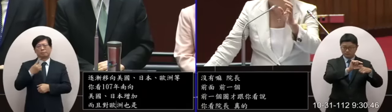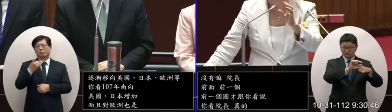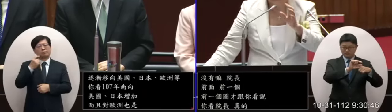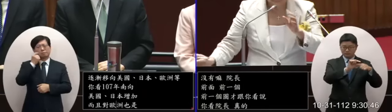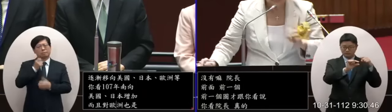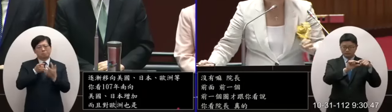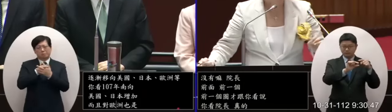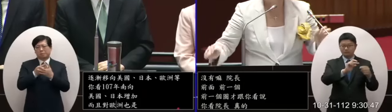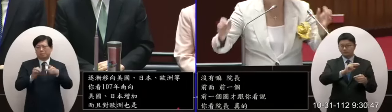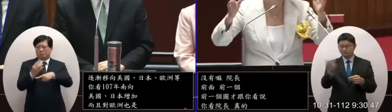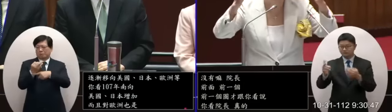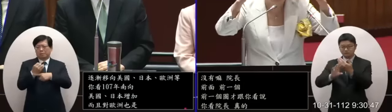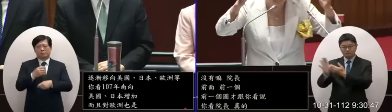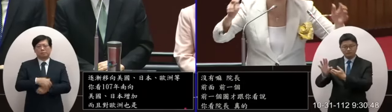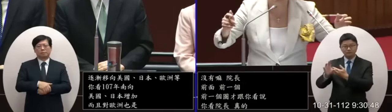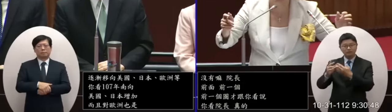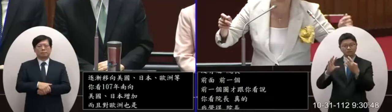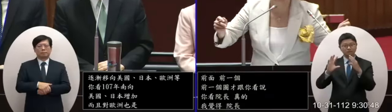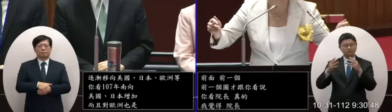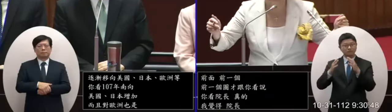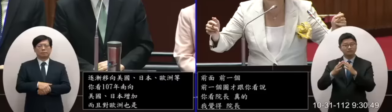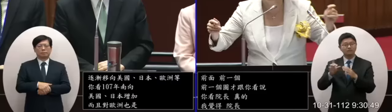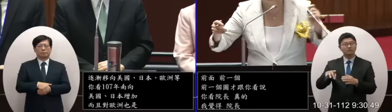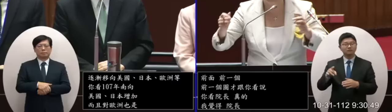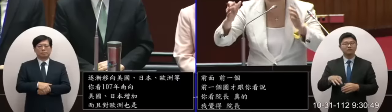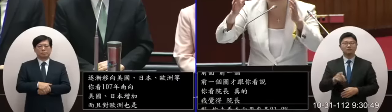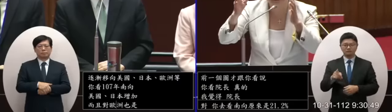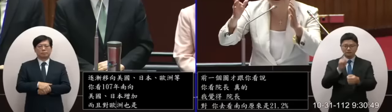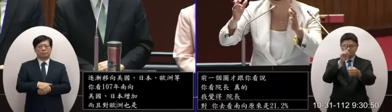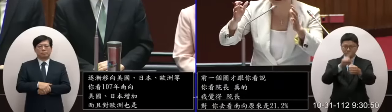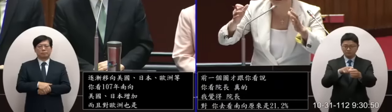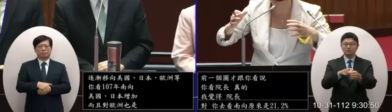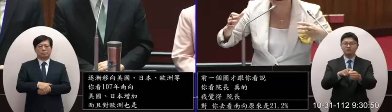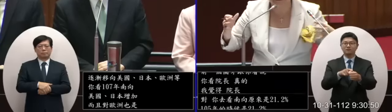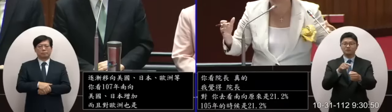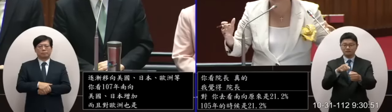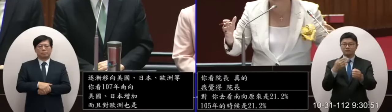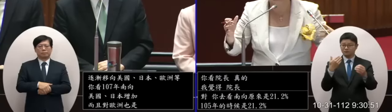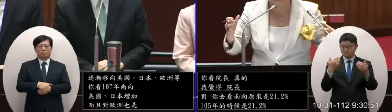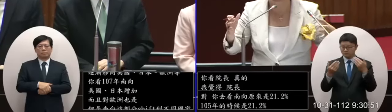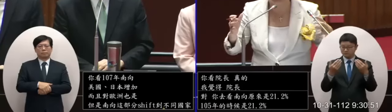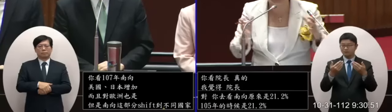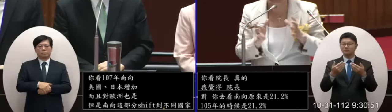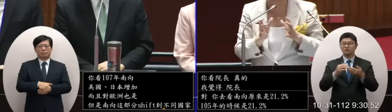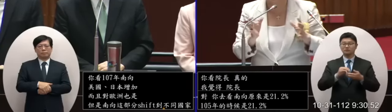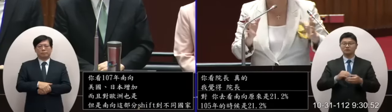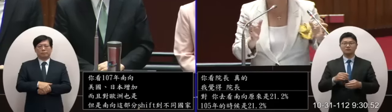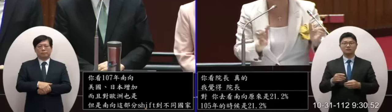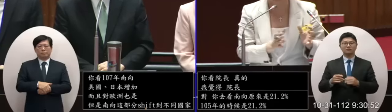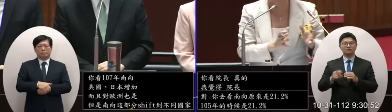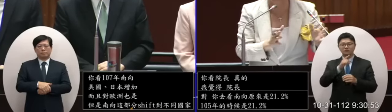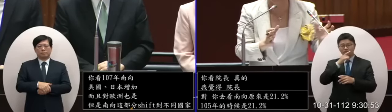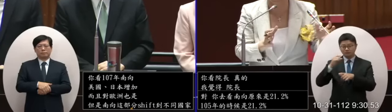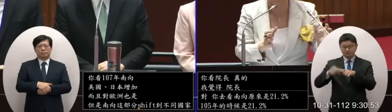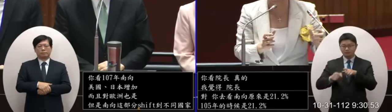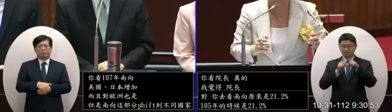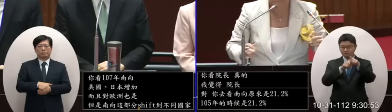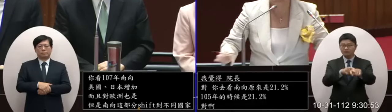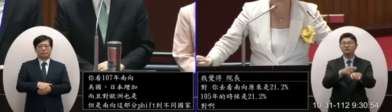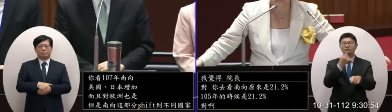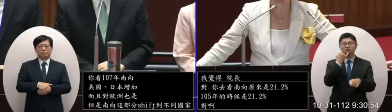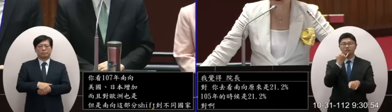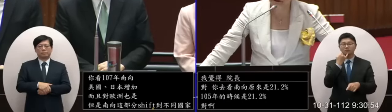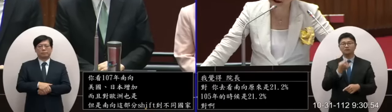法预测多少 percent。 不是，你有个目标嘛，对不对，院长？你有一个目标之后，民间才能讲说好，那我要转向的时候，民间配合